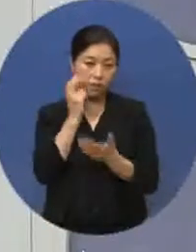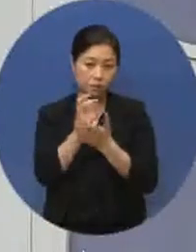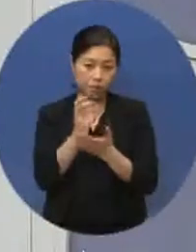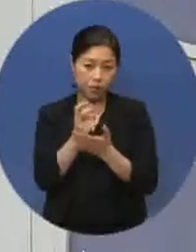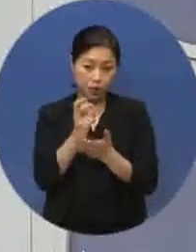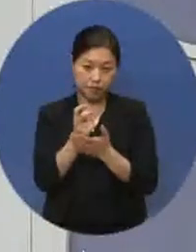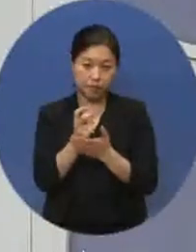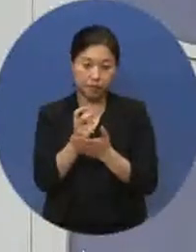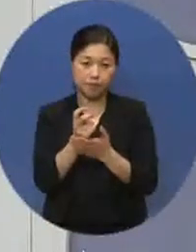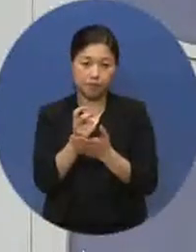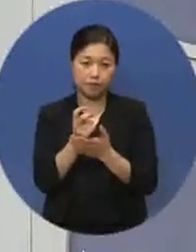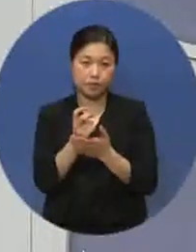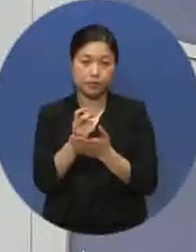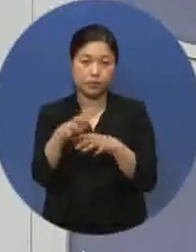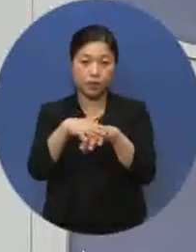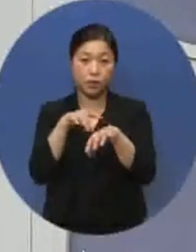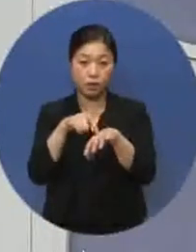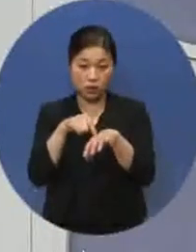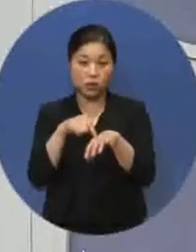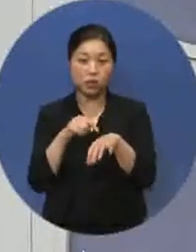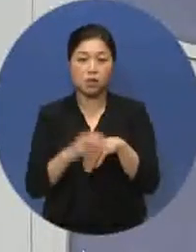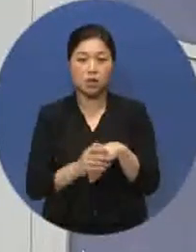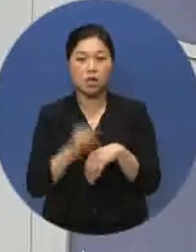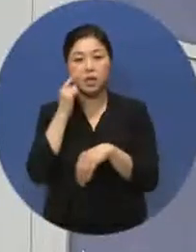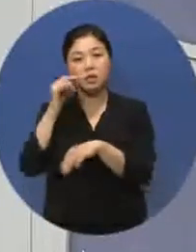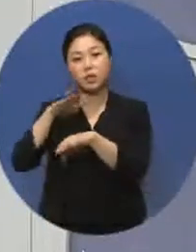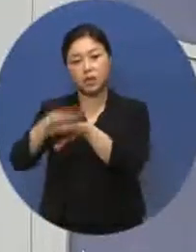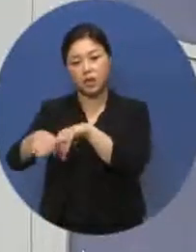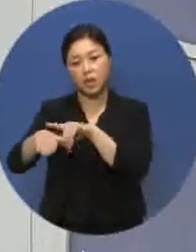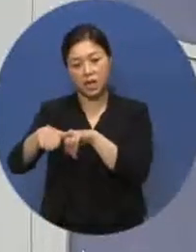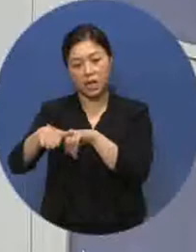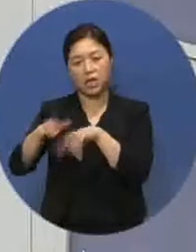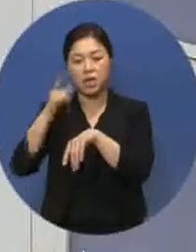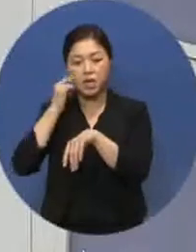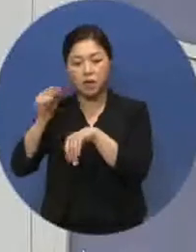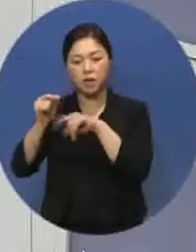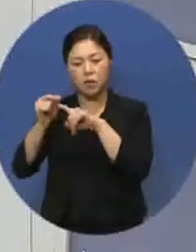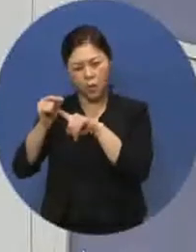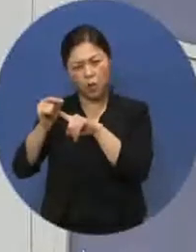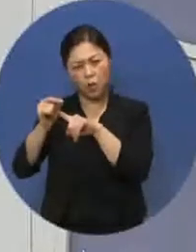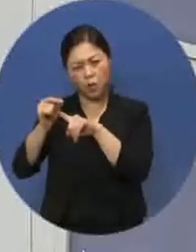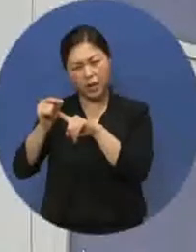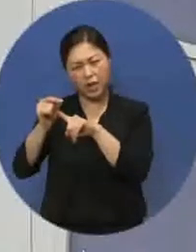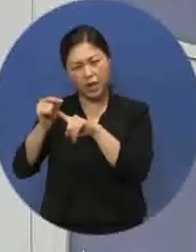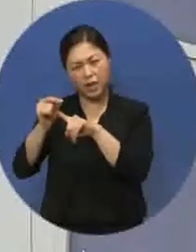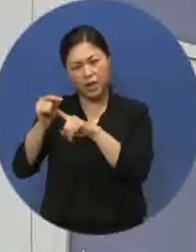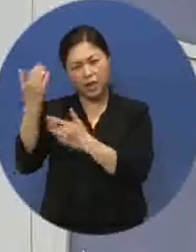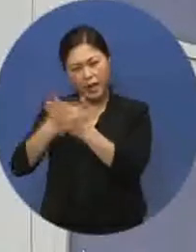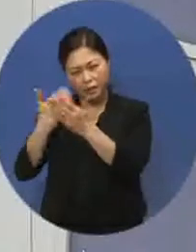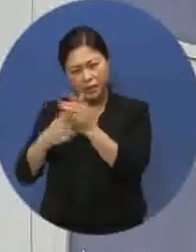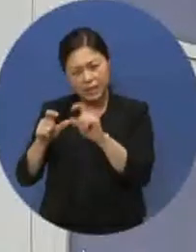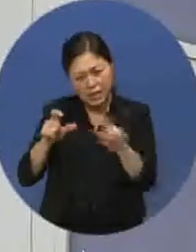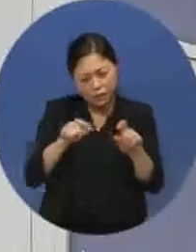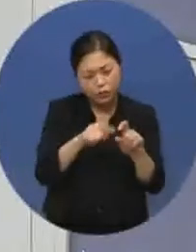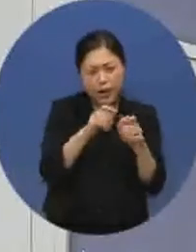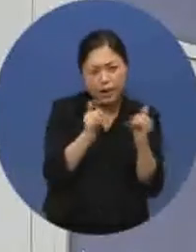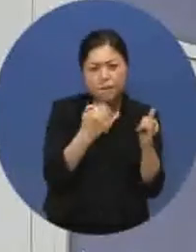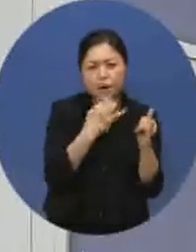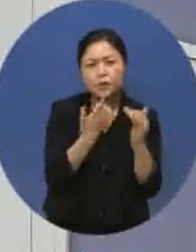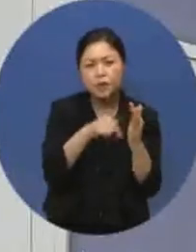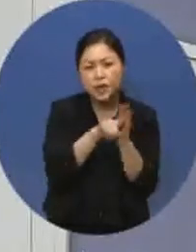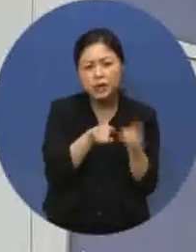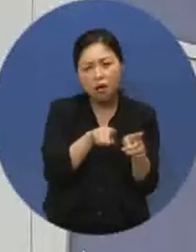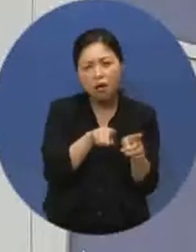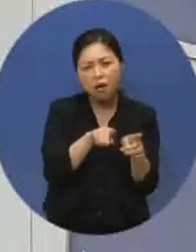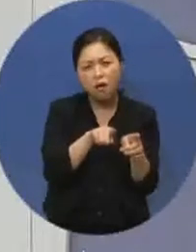대한민국의 사법제도가 사실은 일본식의 어떤 일제의 잔재라고 봅니다. 소수 엘리트 네, 그렇죠. 양성 시스템. 그러니까 아주